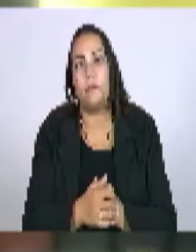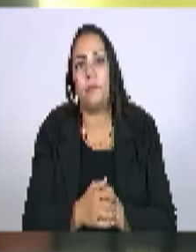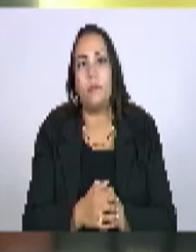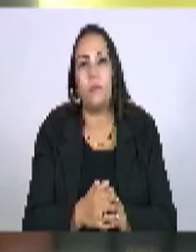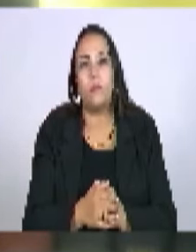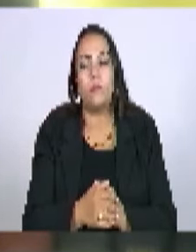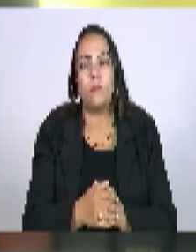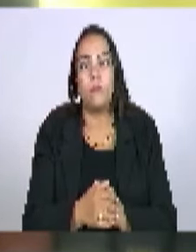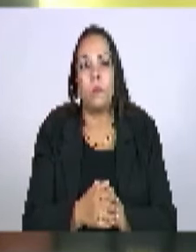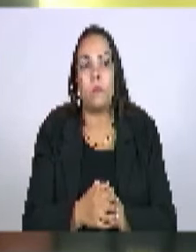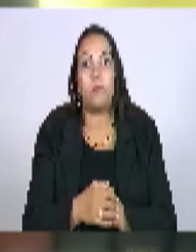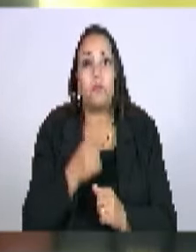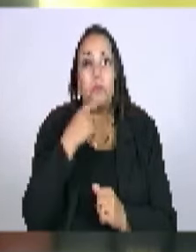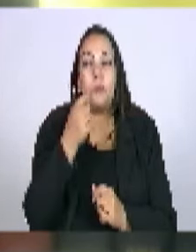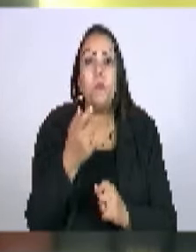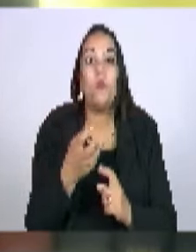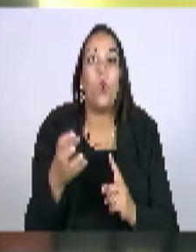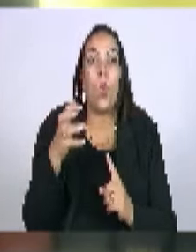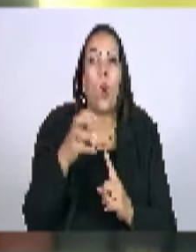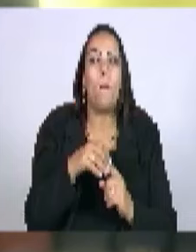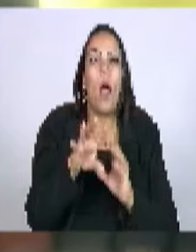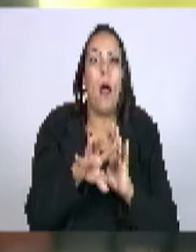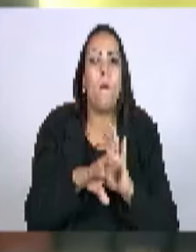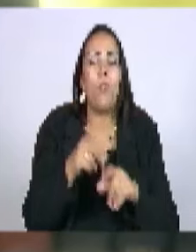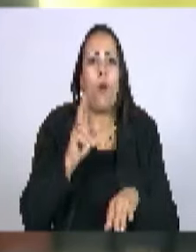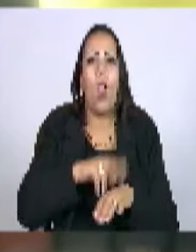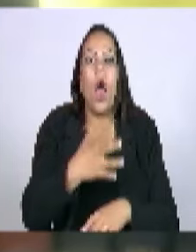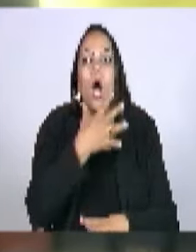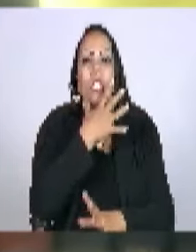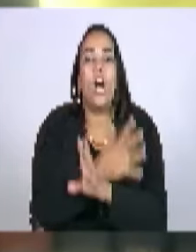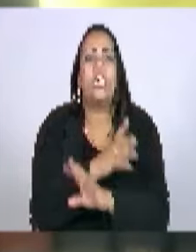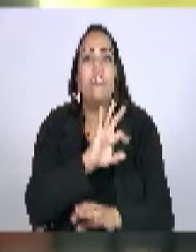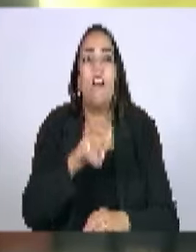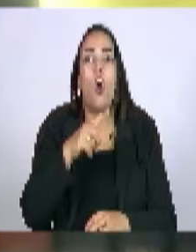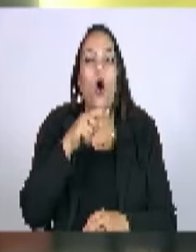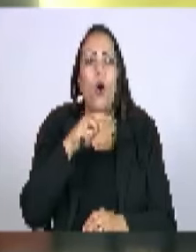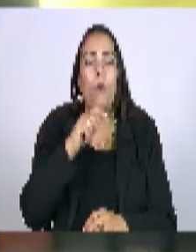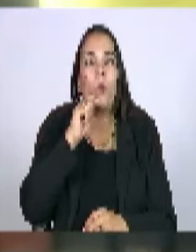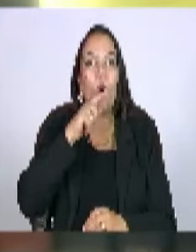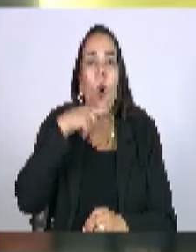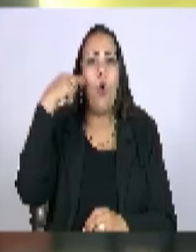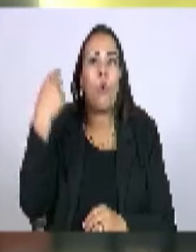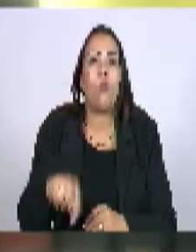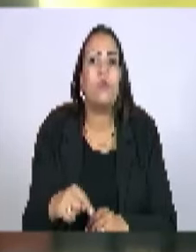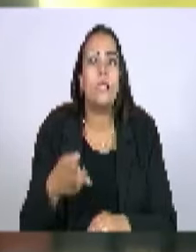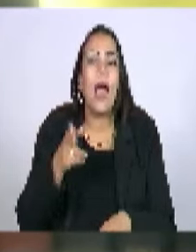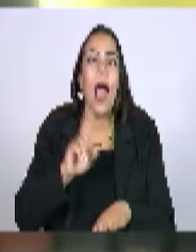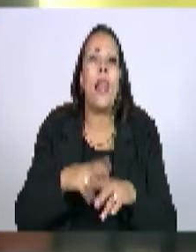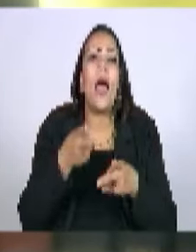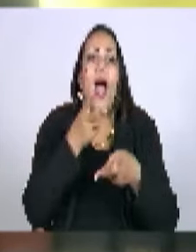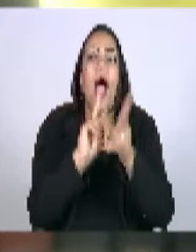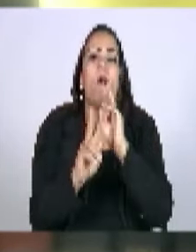الكلام بعد الهجوم اللي عملته داعش في روسيا على الحفل